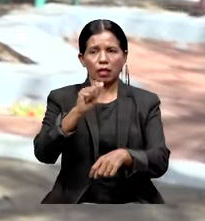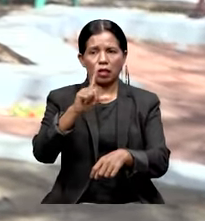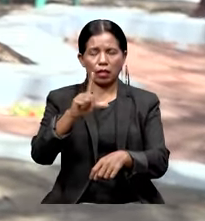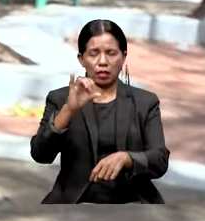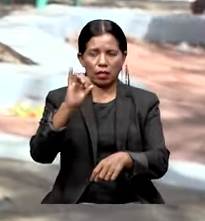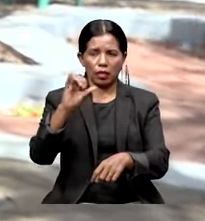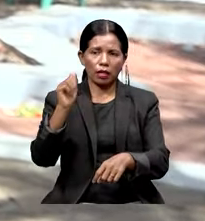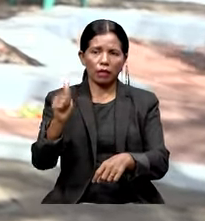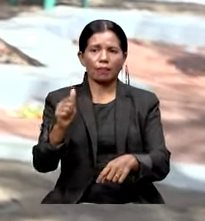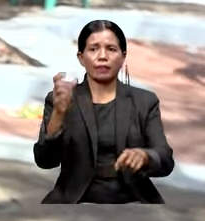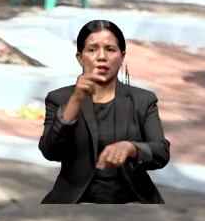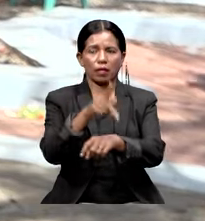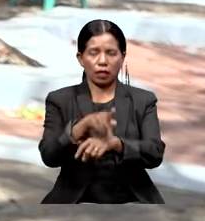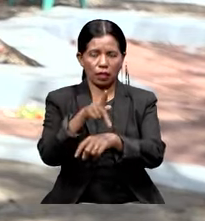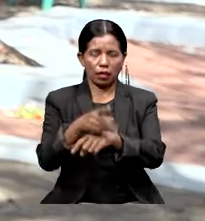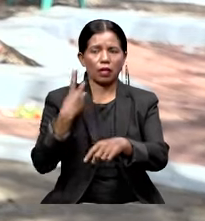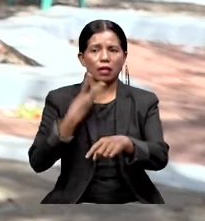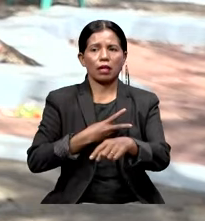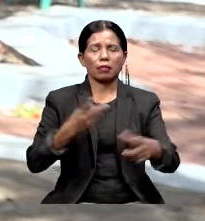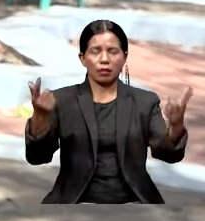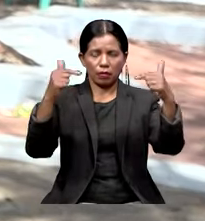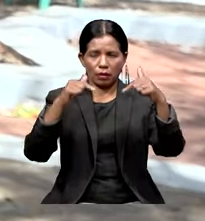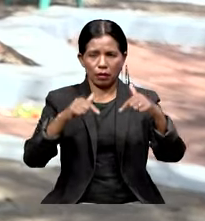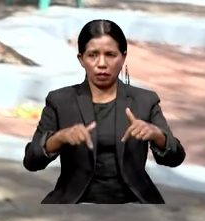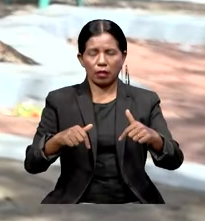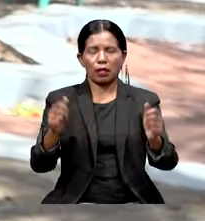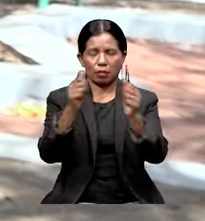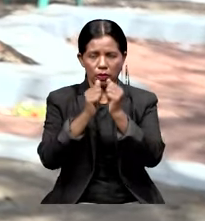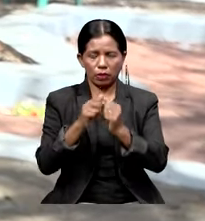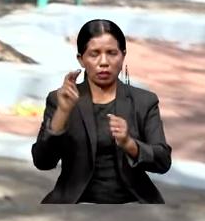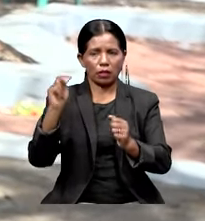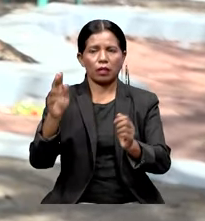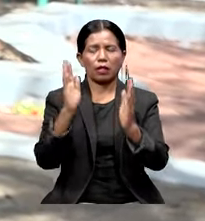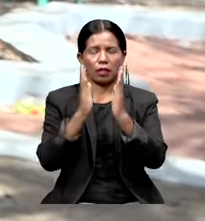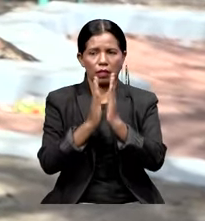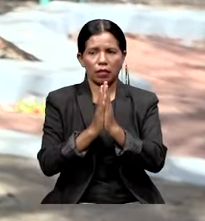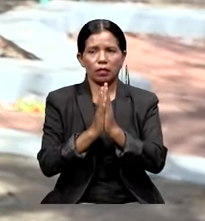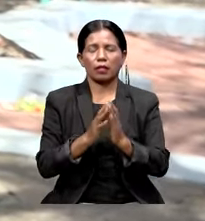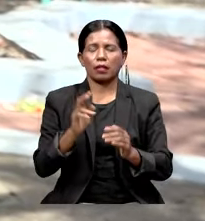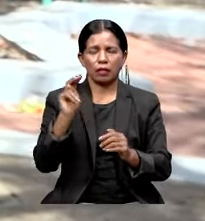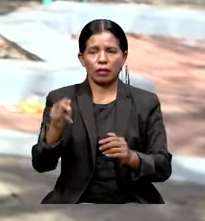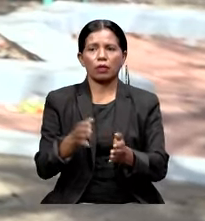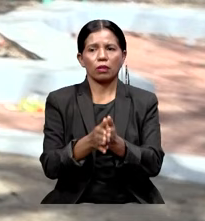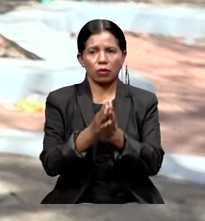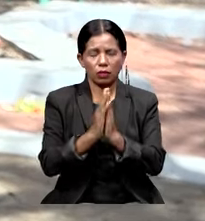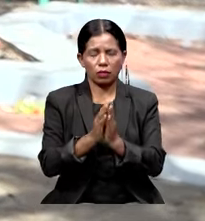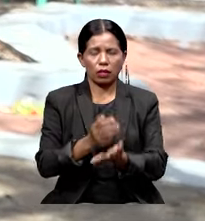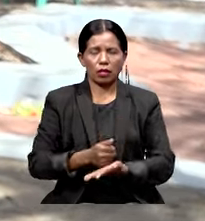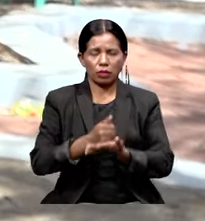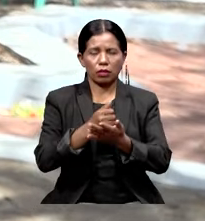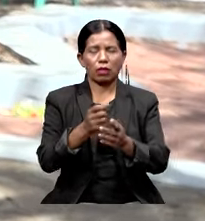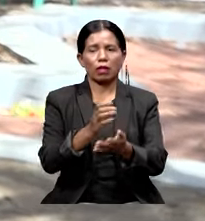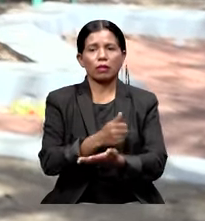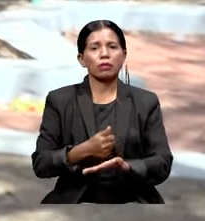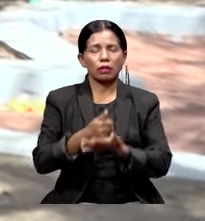igreja kalang kalang ame mai akompanya nia reza bania su tulung bania